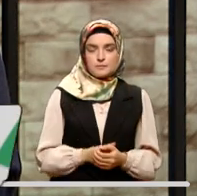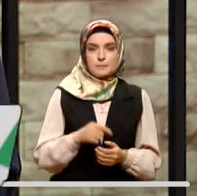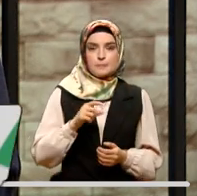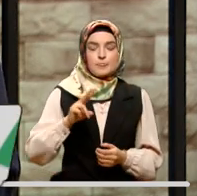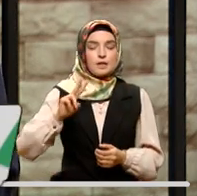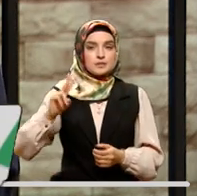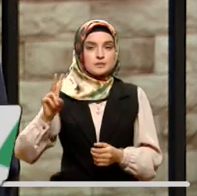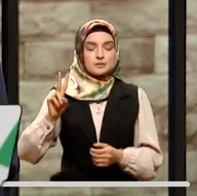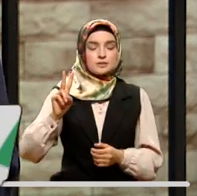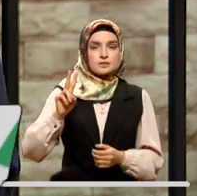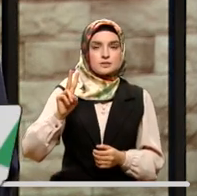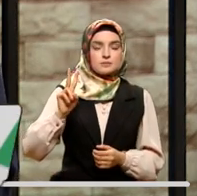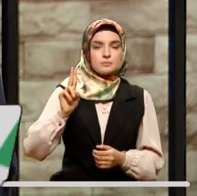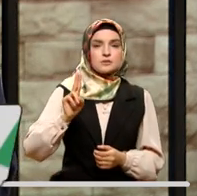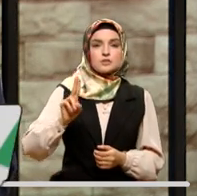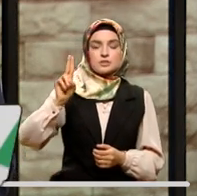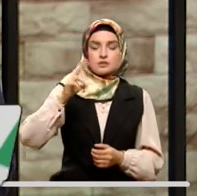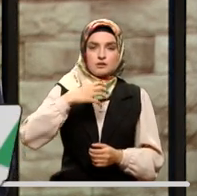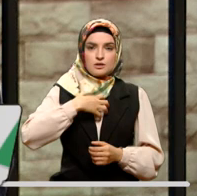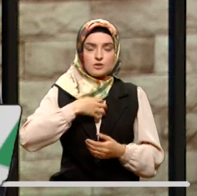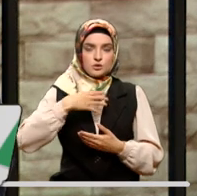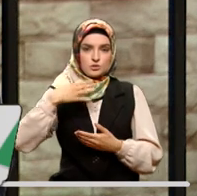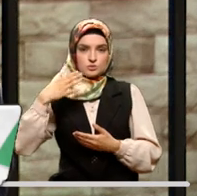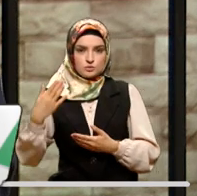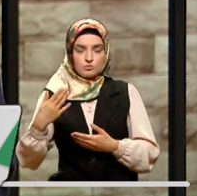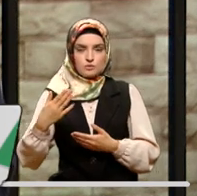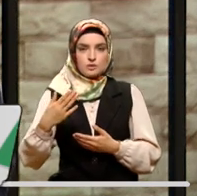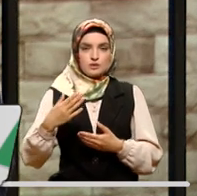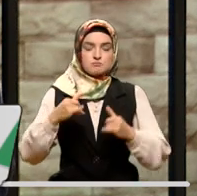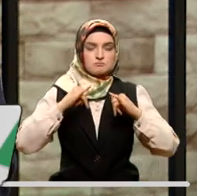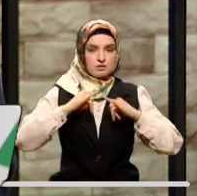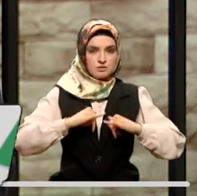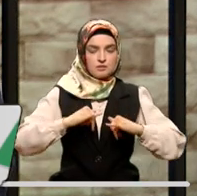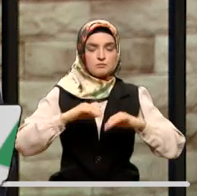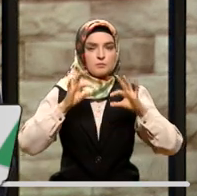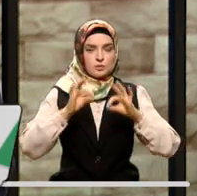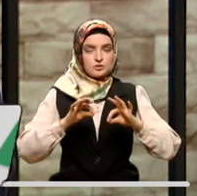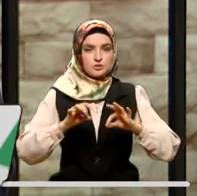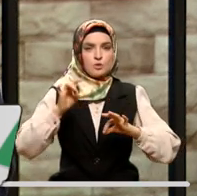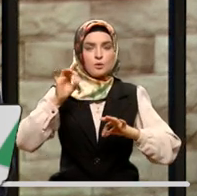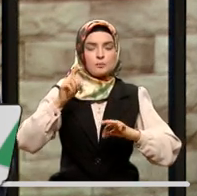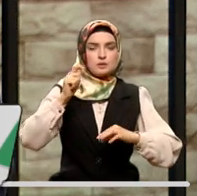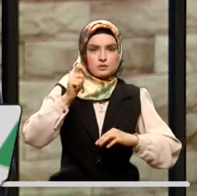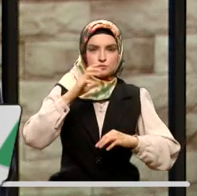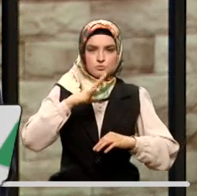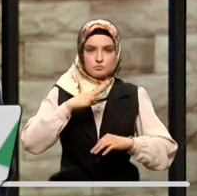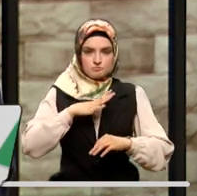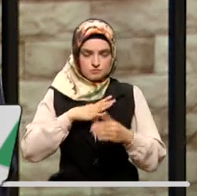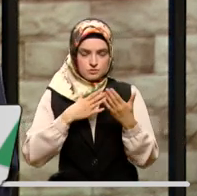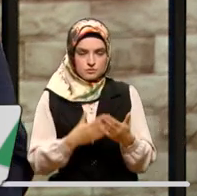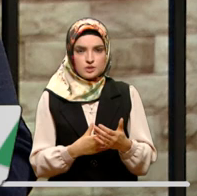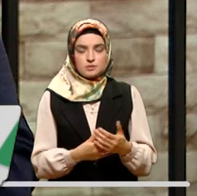Haziran'dan sonra Temmuz giriyor. Malum biliyorsunuz arkasından Kurban Bayramımız var, 15 Temmuz'umuz var. Yani bir inkıta olmaması